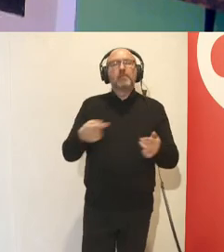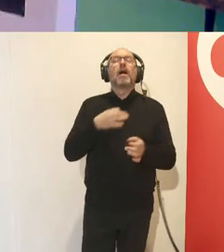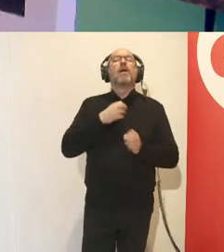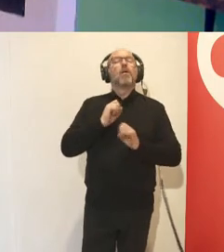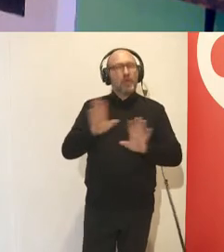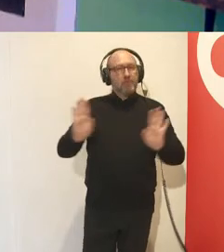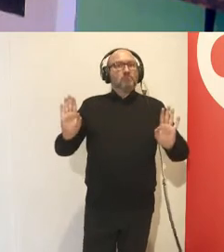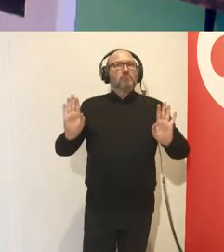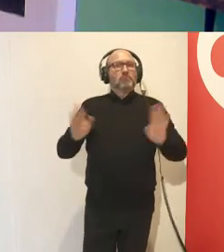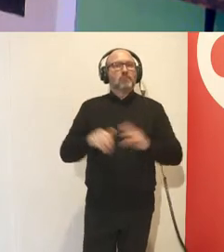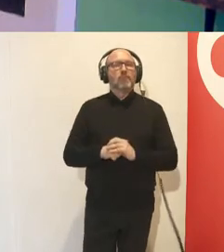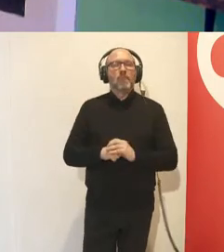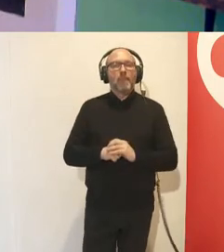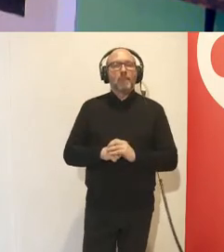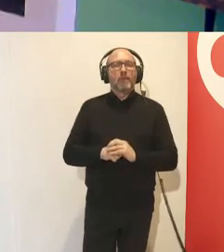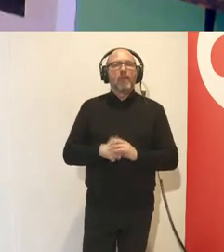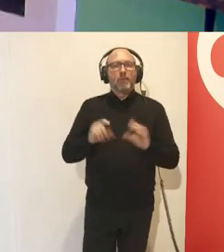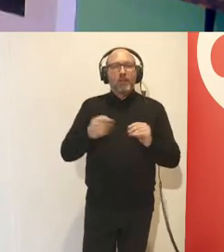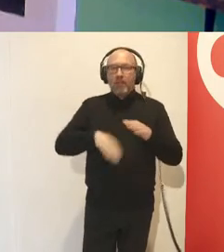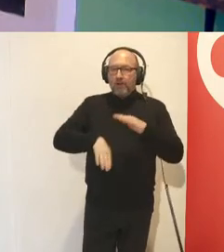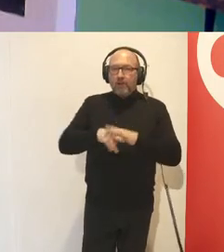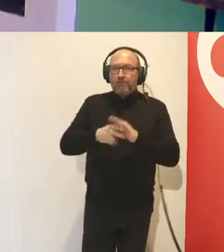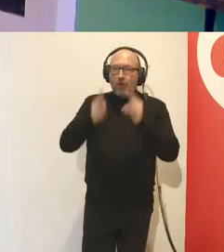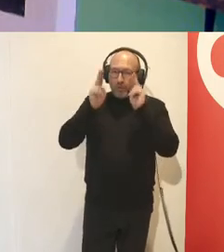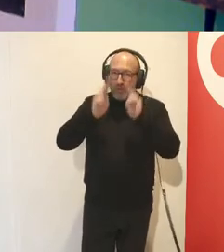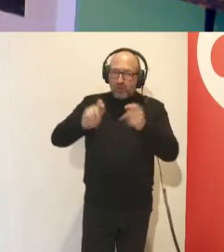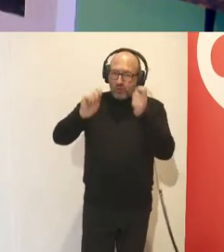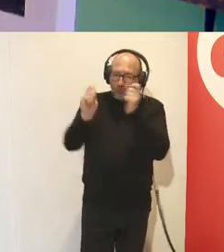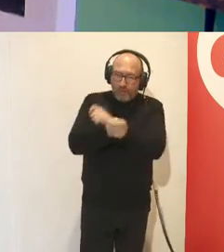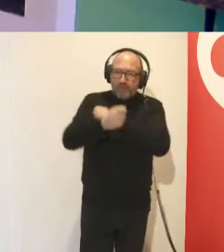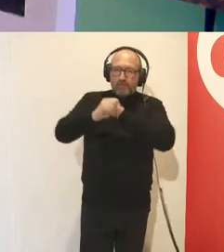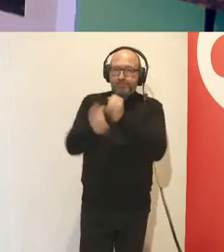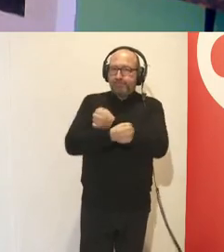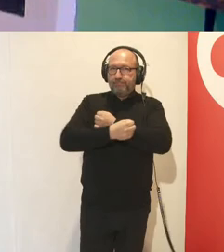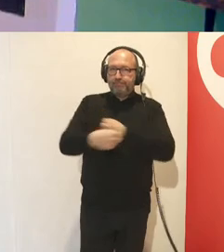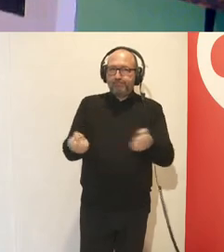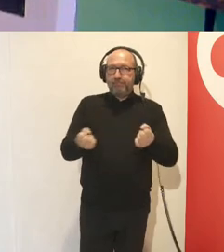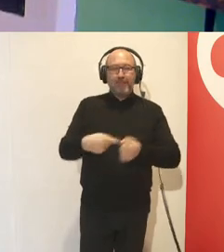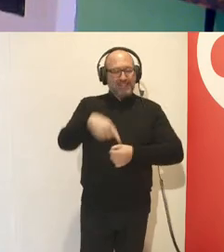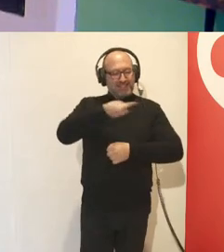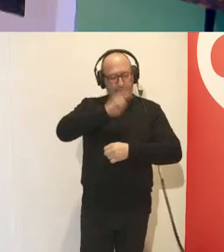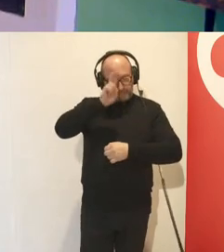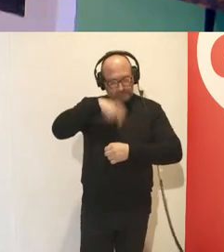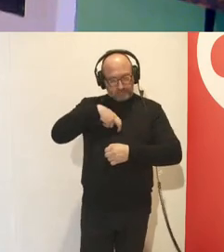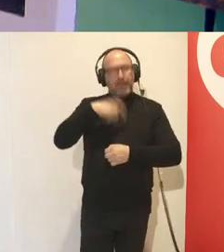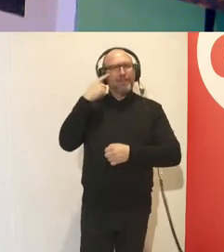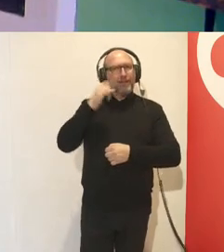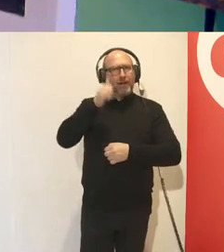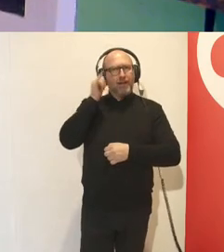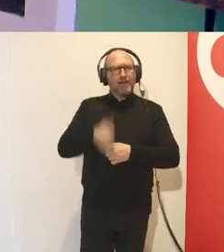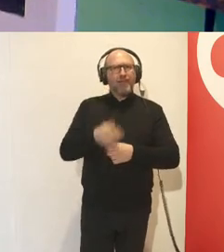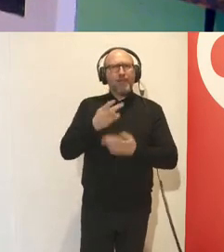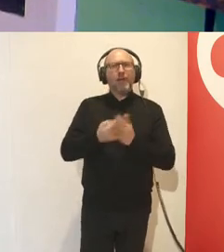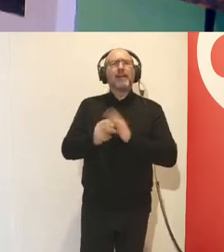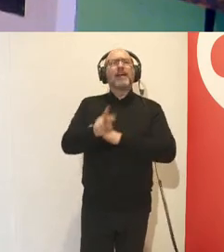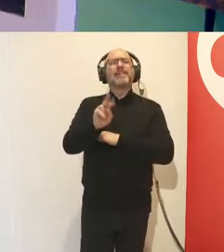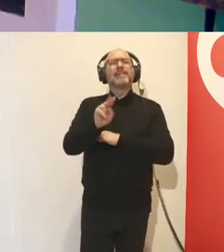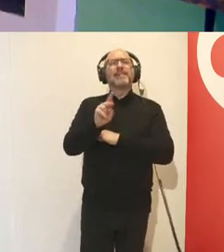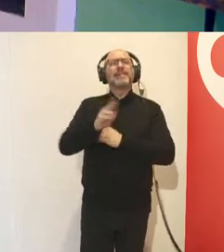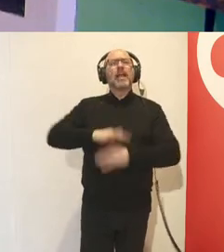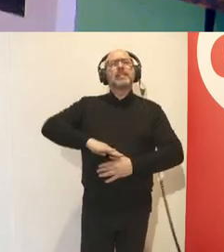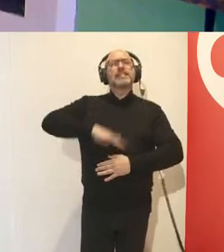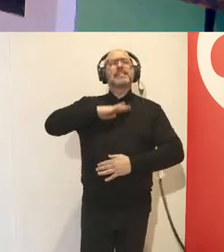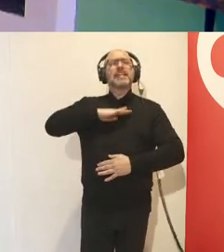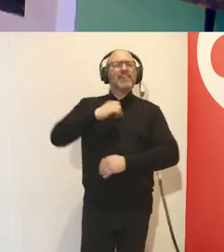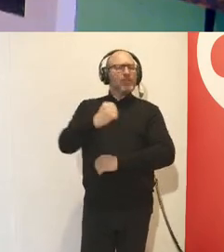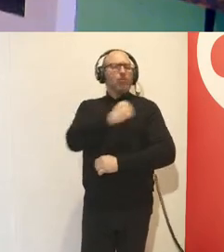und das heißt überzeugen kann man nicht aber ich bin überzeugt dass wir auch so was brauchen wir eine digitale die wiko also also